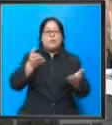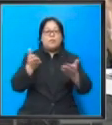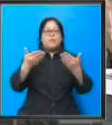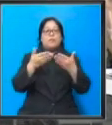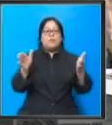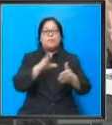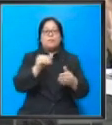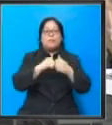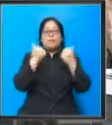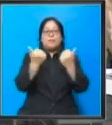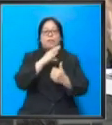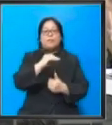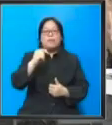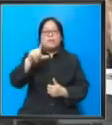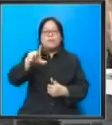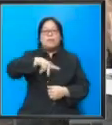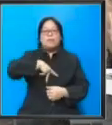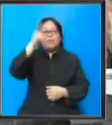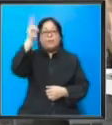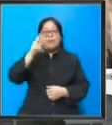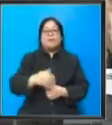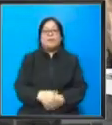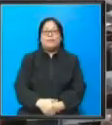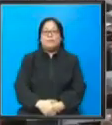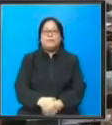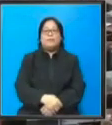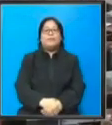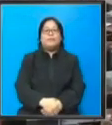awam dan Regency dan jersey milik kerajaan-kerajaan